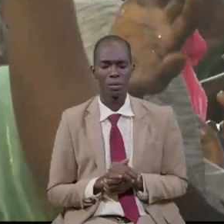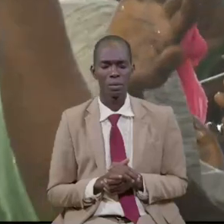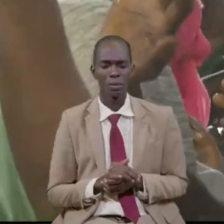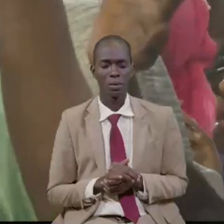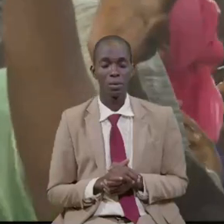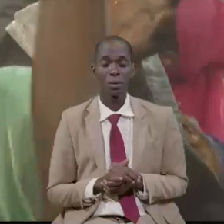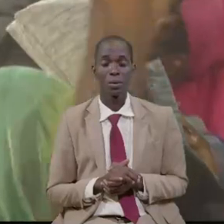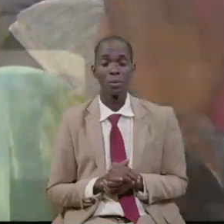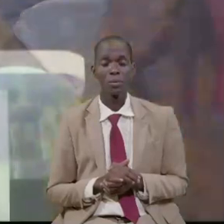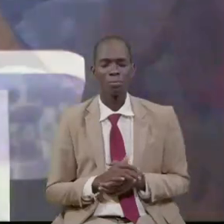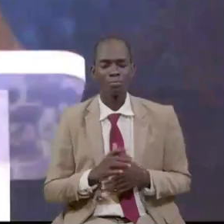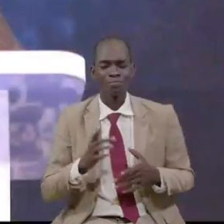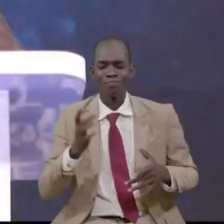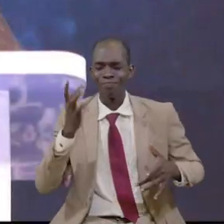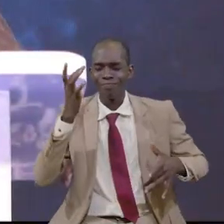Les infirmités,